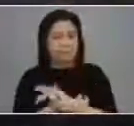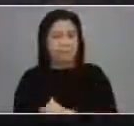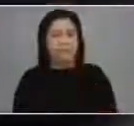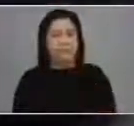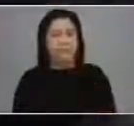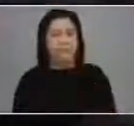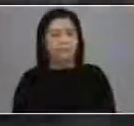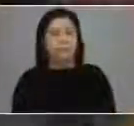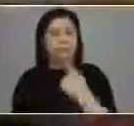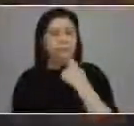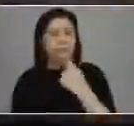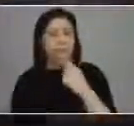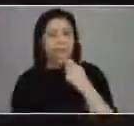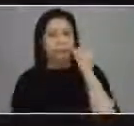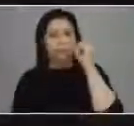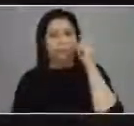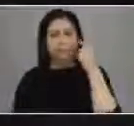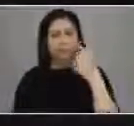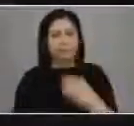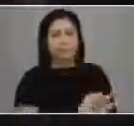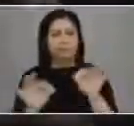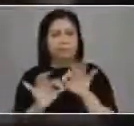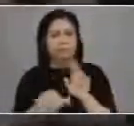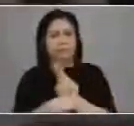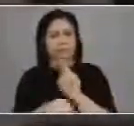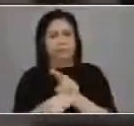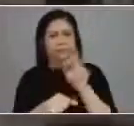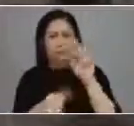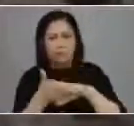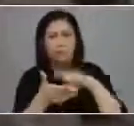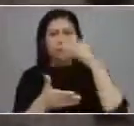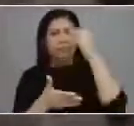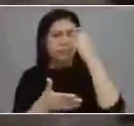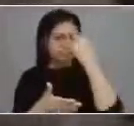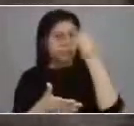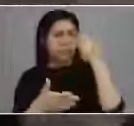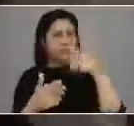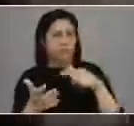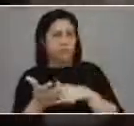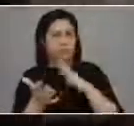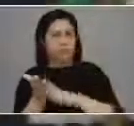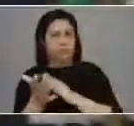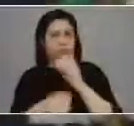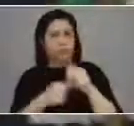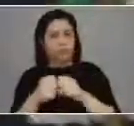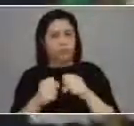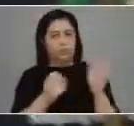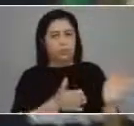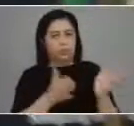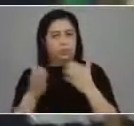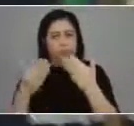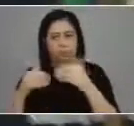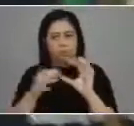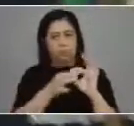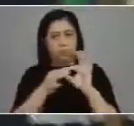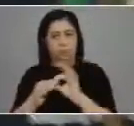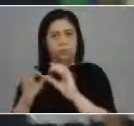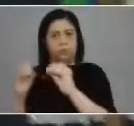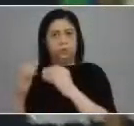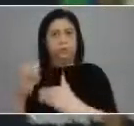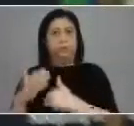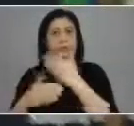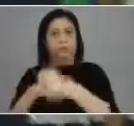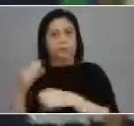York subway ang isang Pilipinang consular officer habang papasok sa opisina. Iginiit ng senador na walang lugar